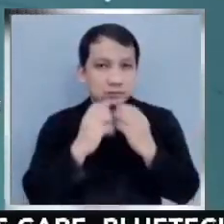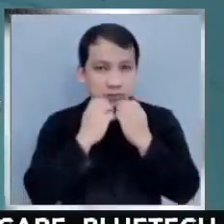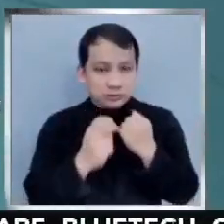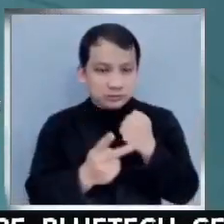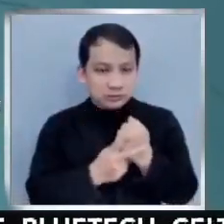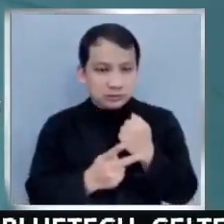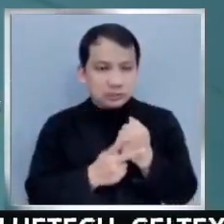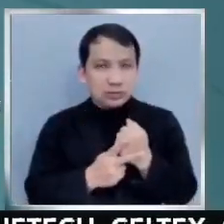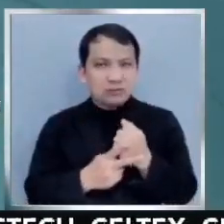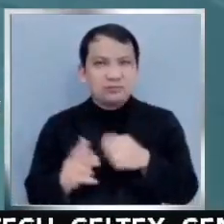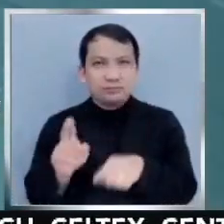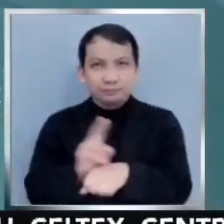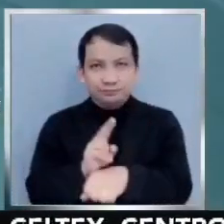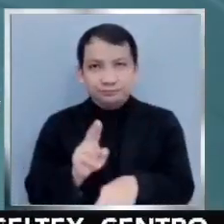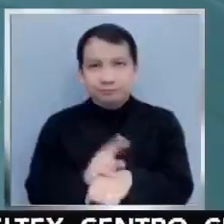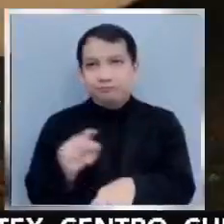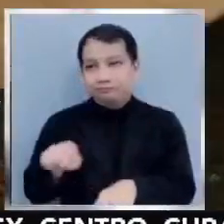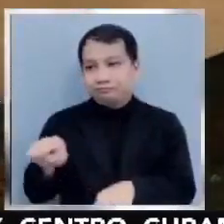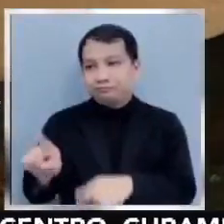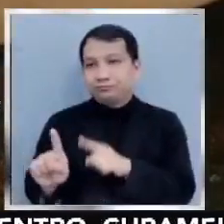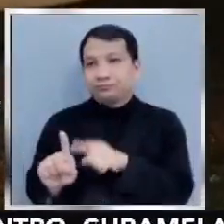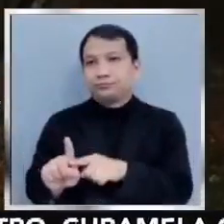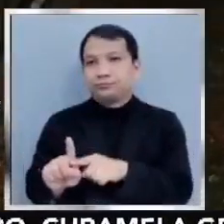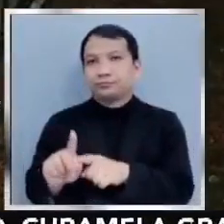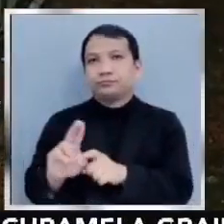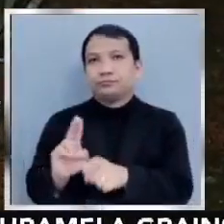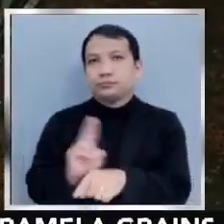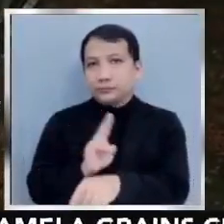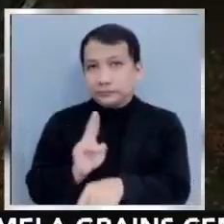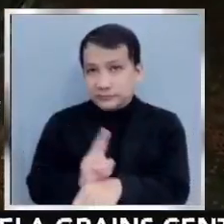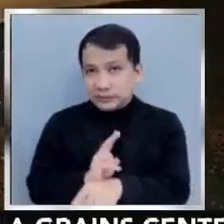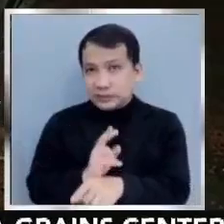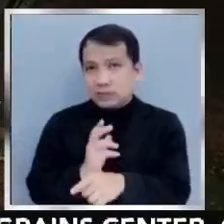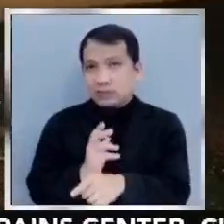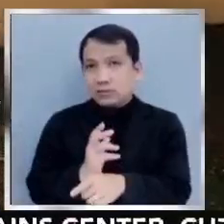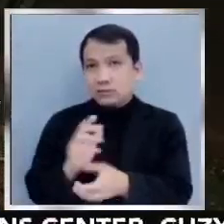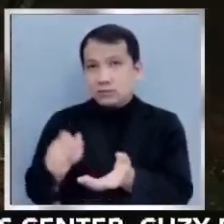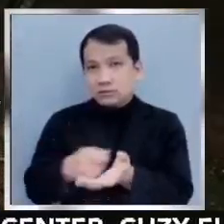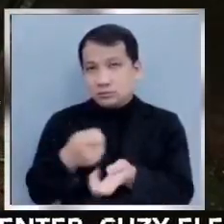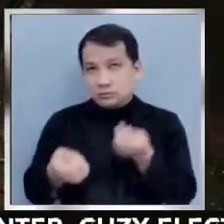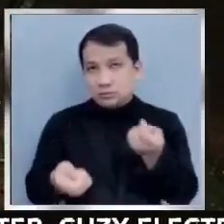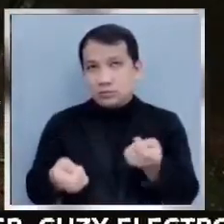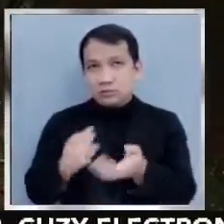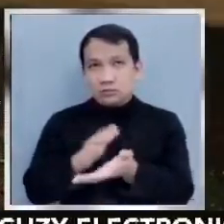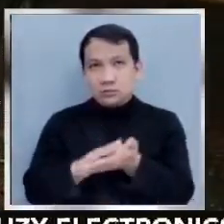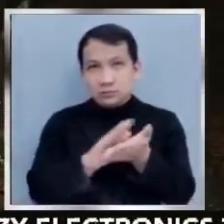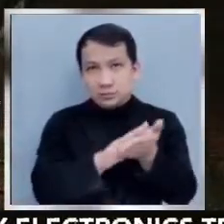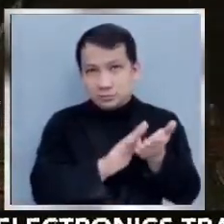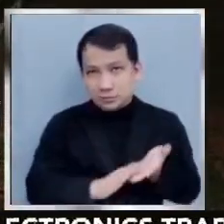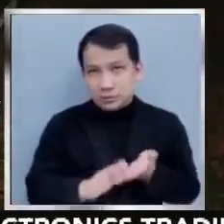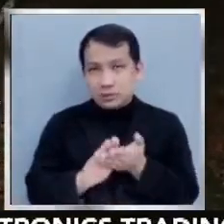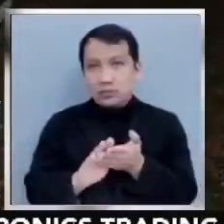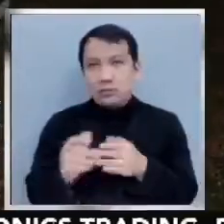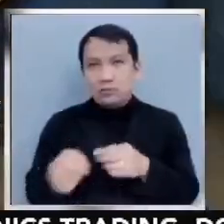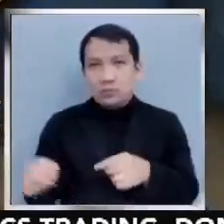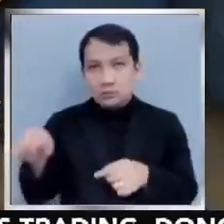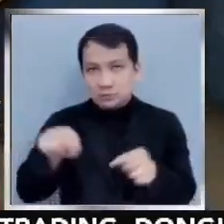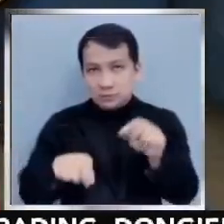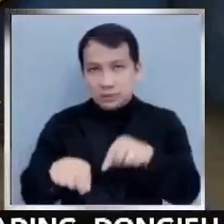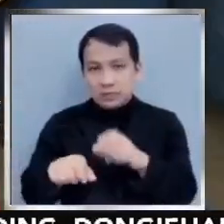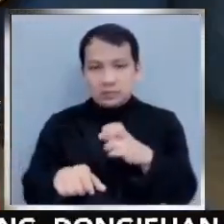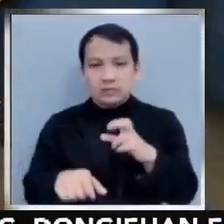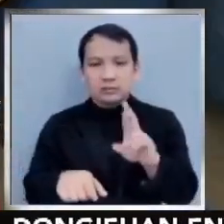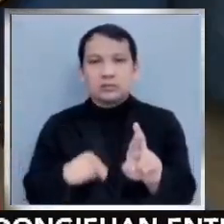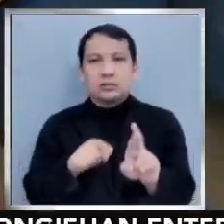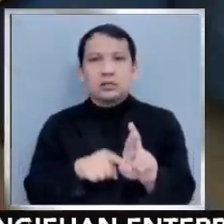konsumo gaya halimbawa ng paggamit ng pinagbanlawan para panlinis o kaya ay pambuhos sa palikuran. Yung